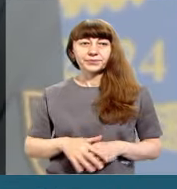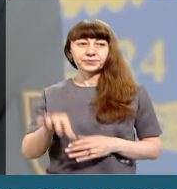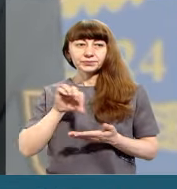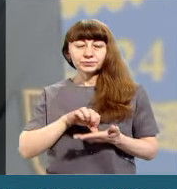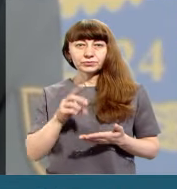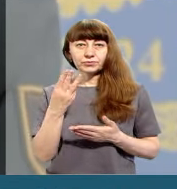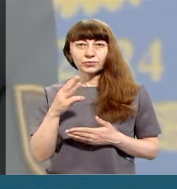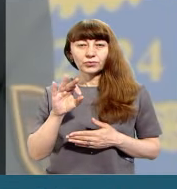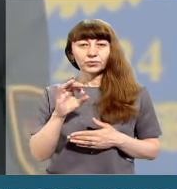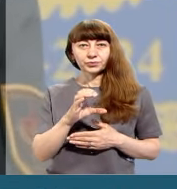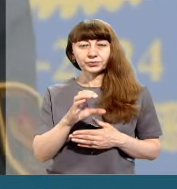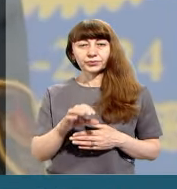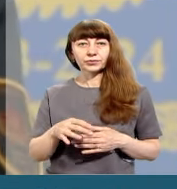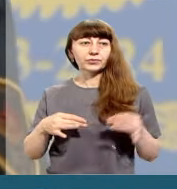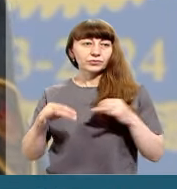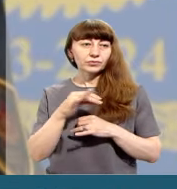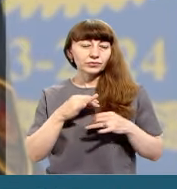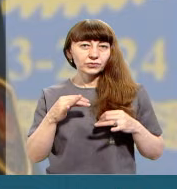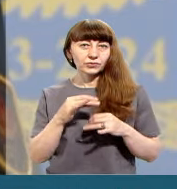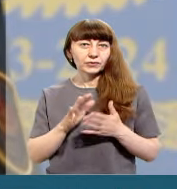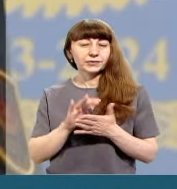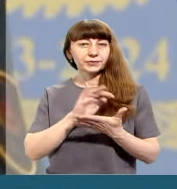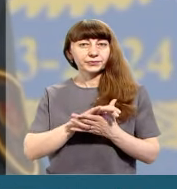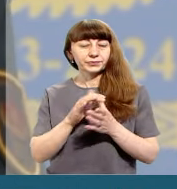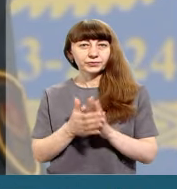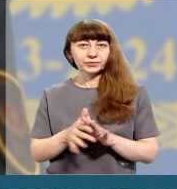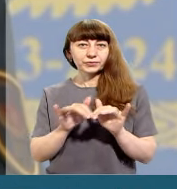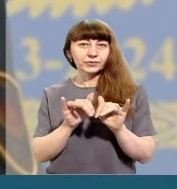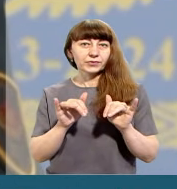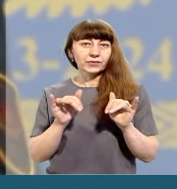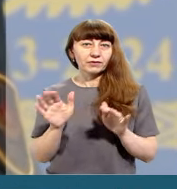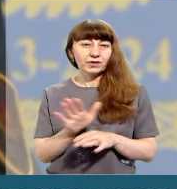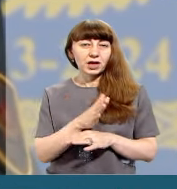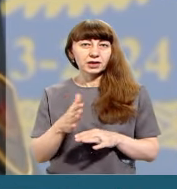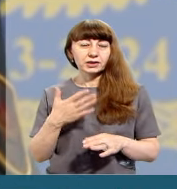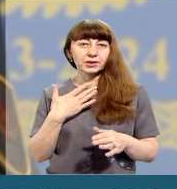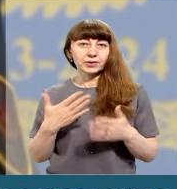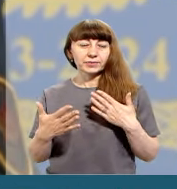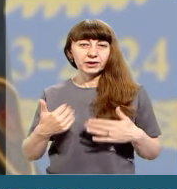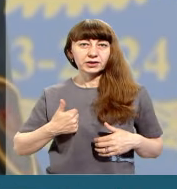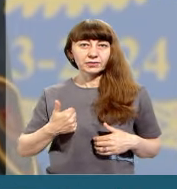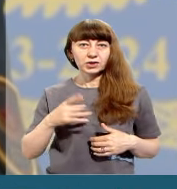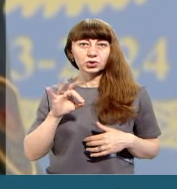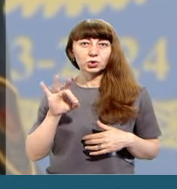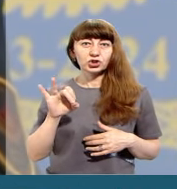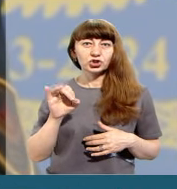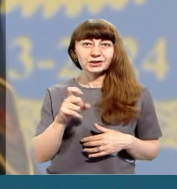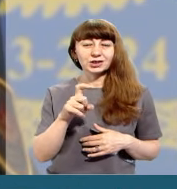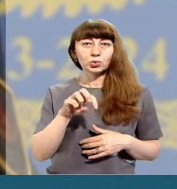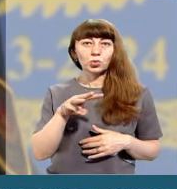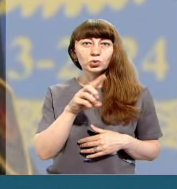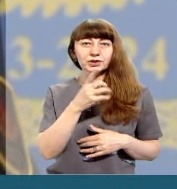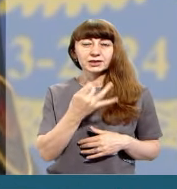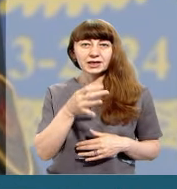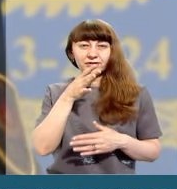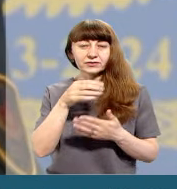членов организации, главы оборонных ведомств договорились развивать взаимодействие между военно-историческими музеями. В своем